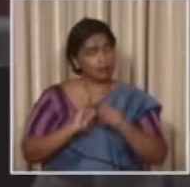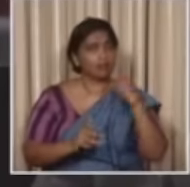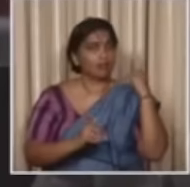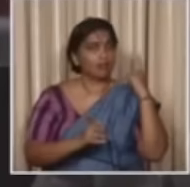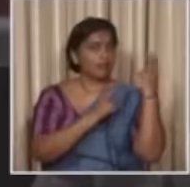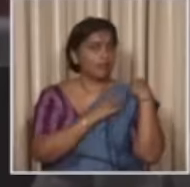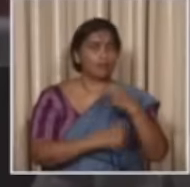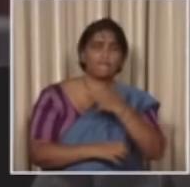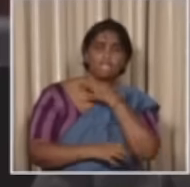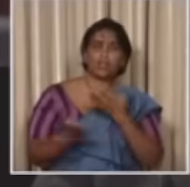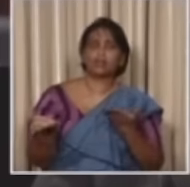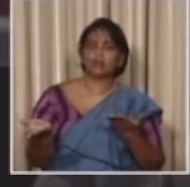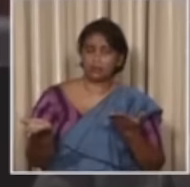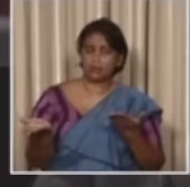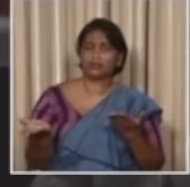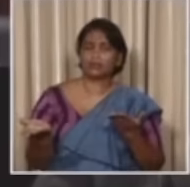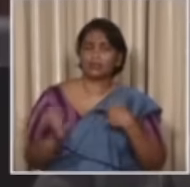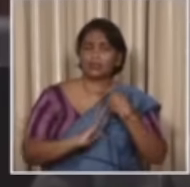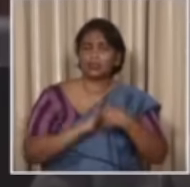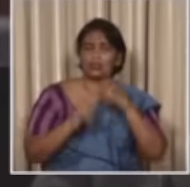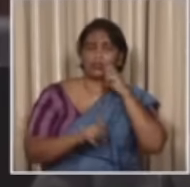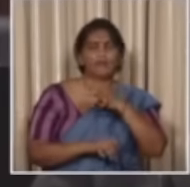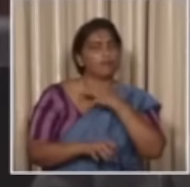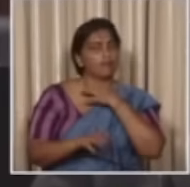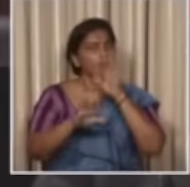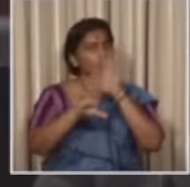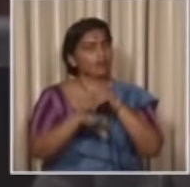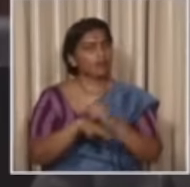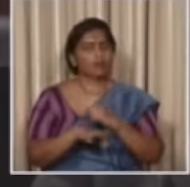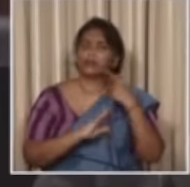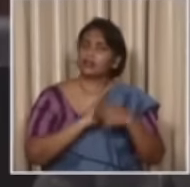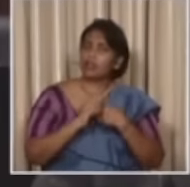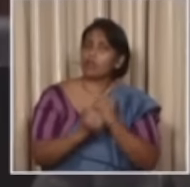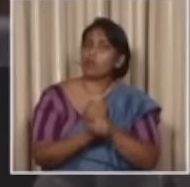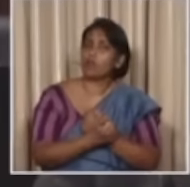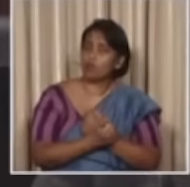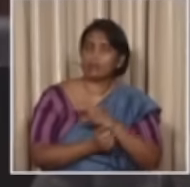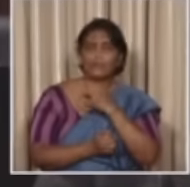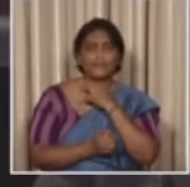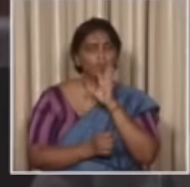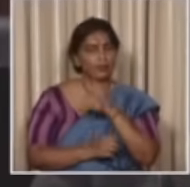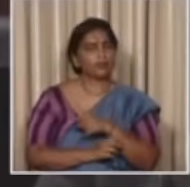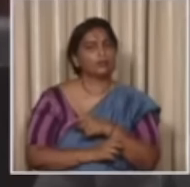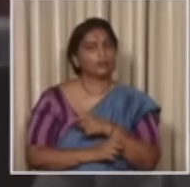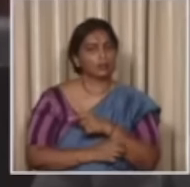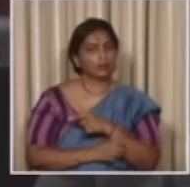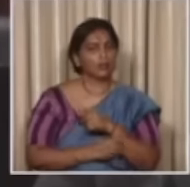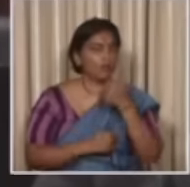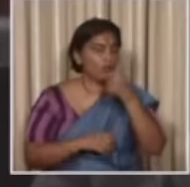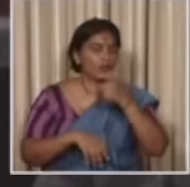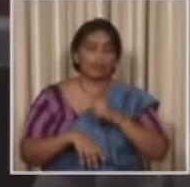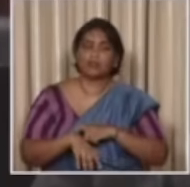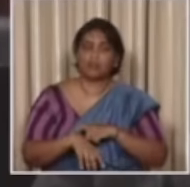ආරක්ෂාව වීලුවට අරගෙන, මේ රටේ ජනතාව වීලුවට අරගෙන, මේ රටේ පොලිසිය වීලුවට අරගෙන හොඳ